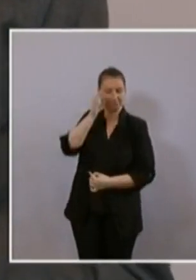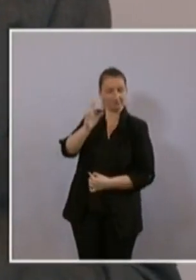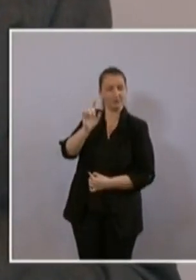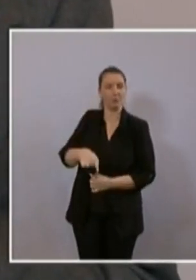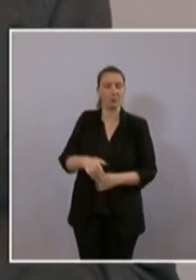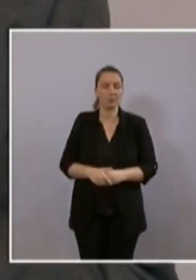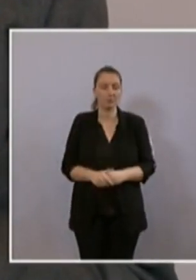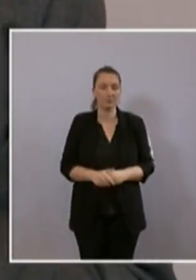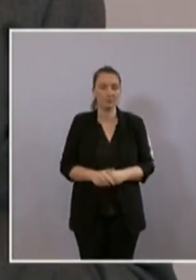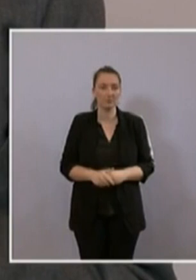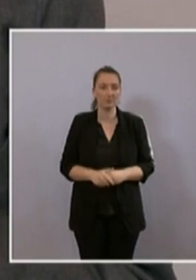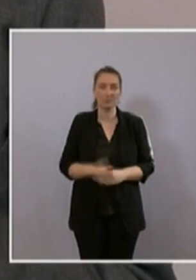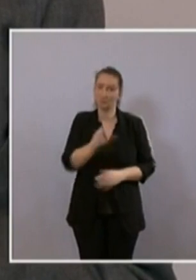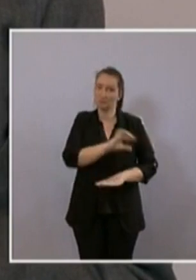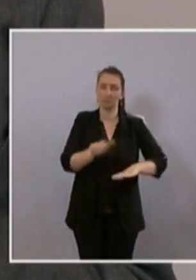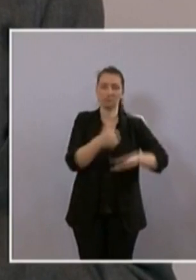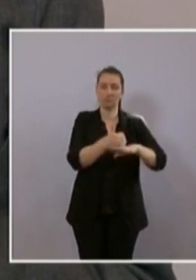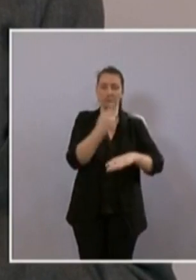mais pas au détriment de la République.